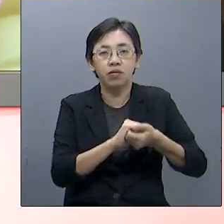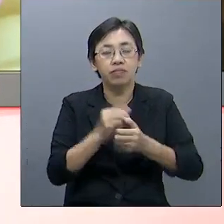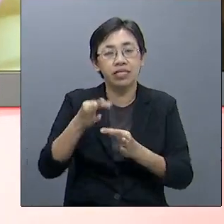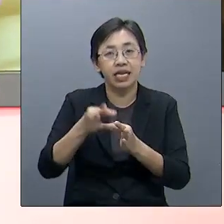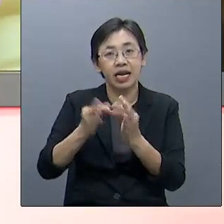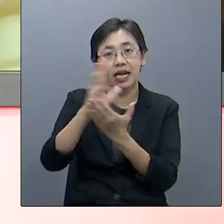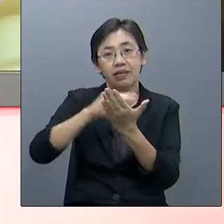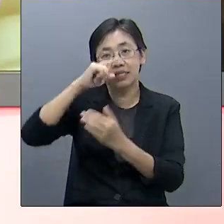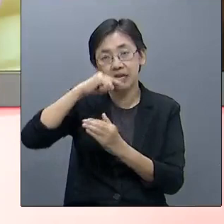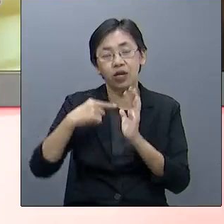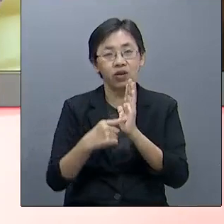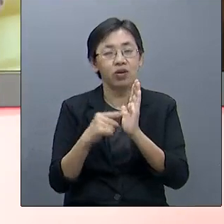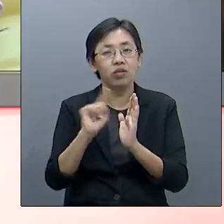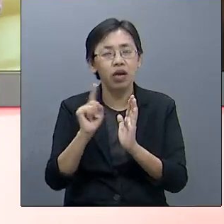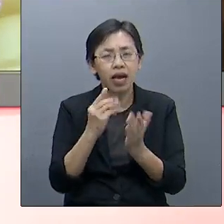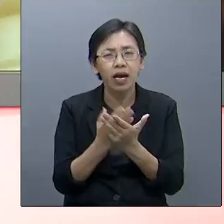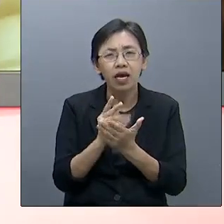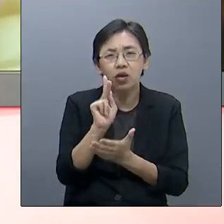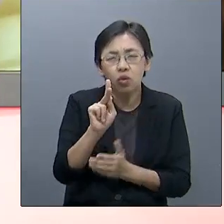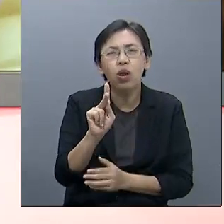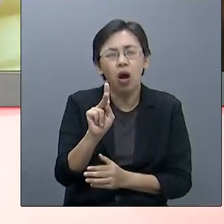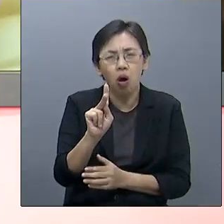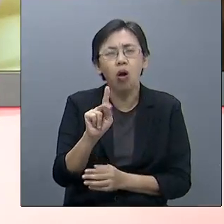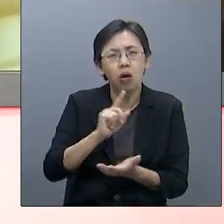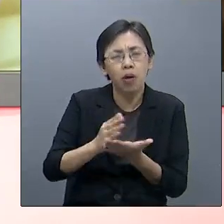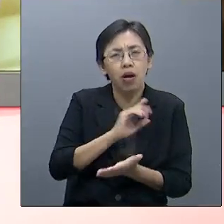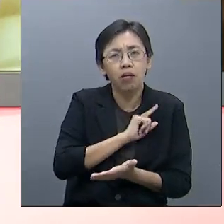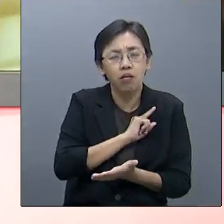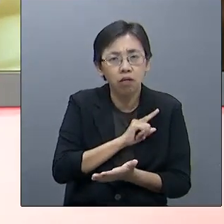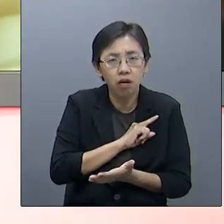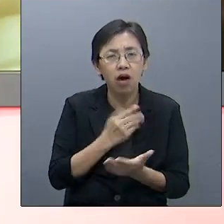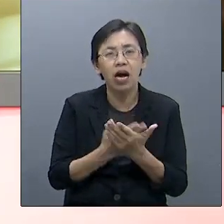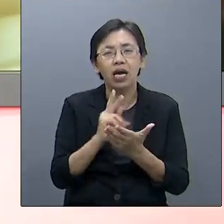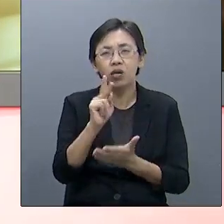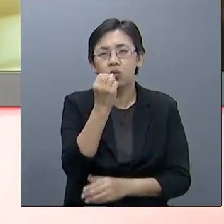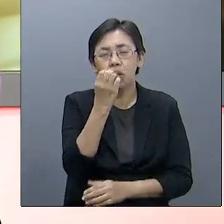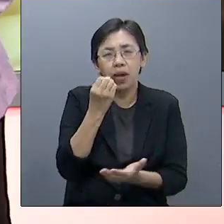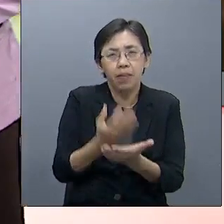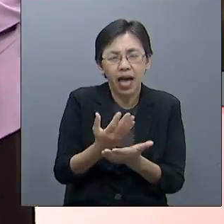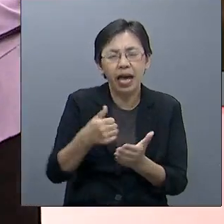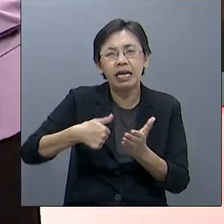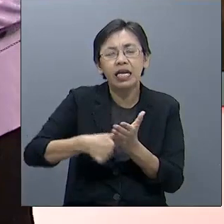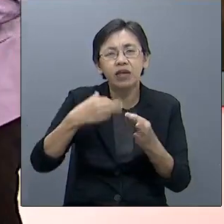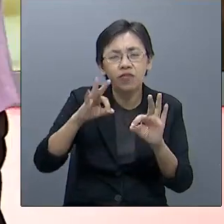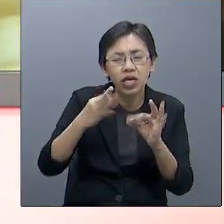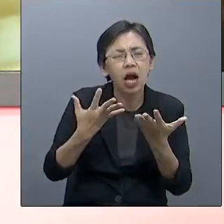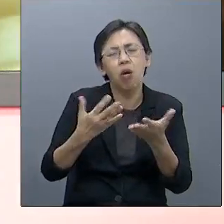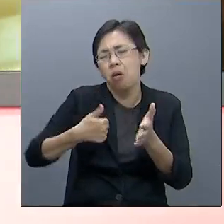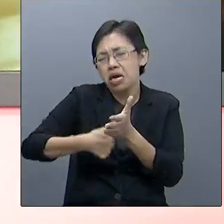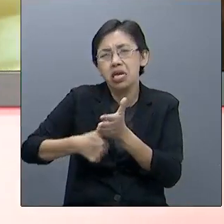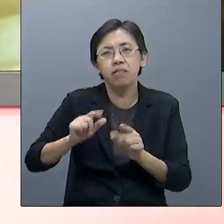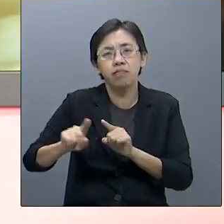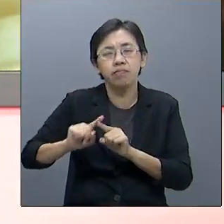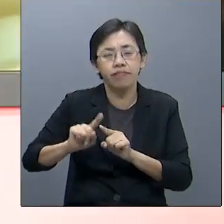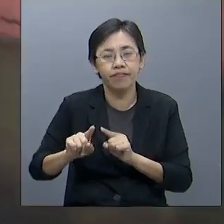อดนะคะอย่างเช่นการให้สินเชื่ออย่างรับผิดชอบการแก้ปัญหาหนี้นอกระบบหนี้เสียต่างๆ NPL แล้วก็หนี้เรื้อรังด้วยนะคะคุณมาวดีคุณจิรชาตา